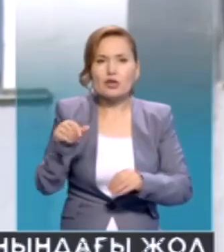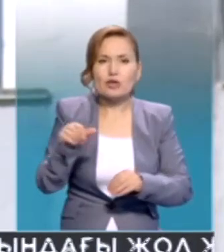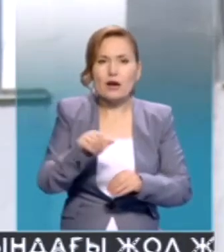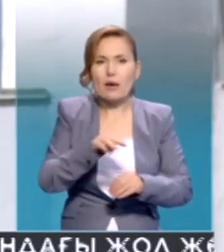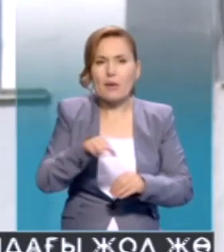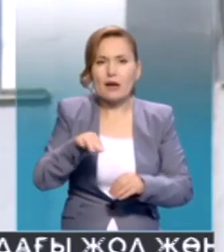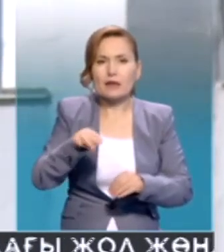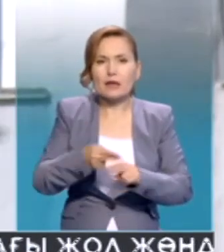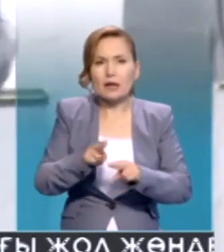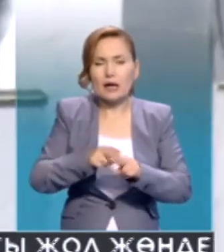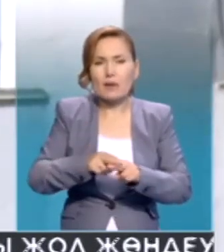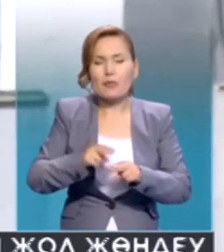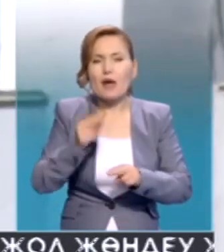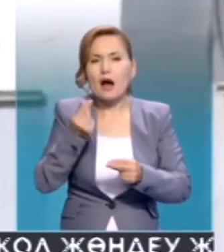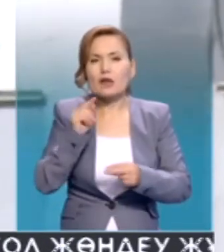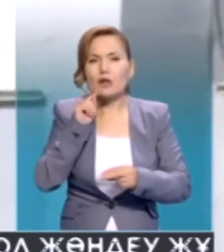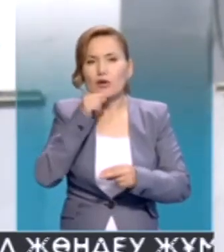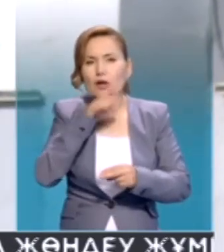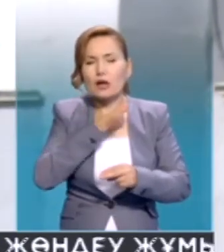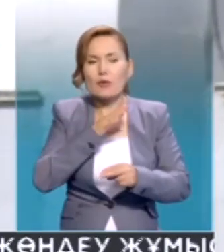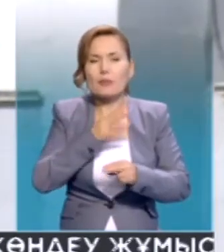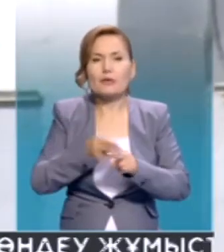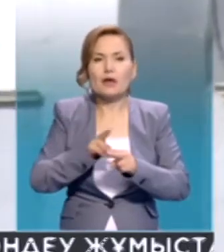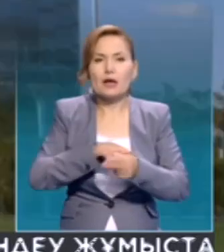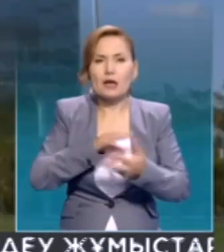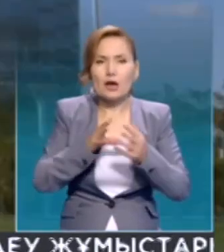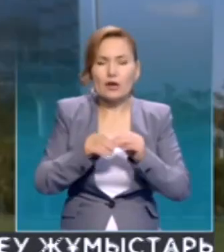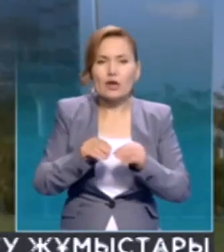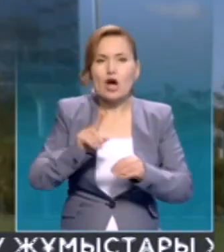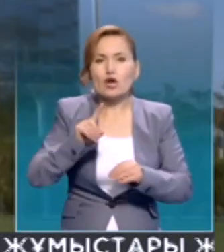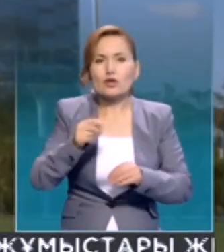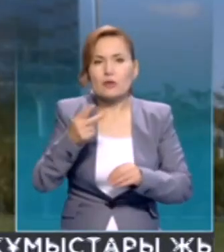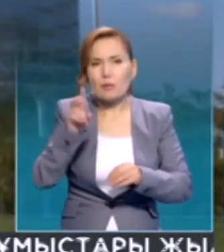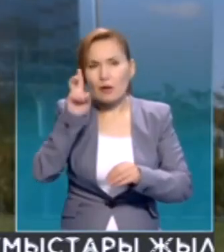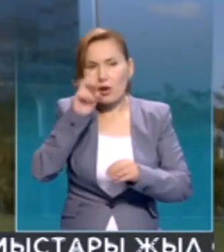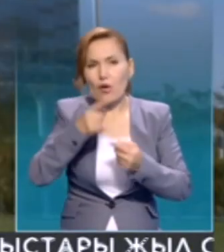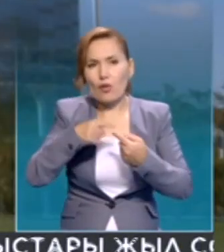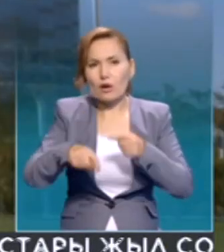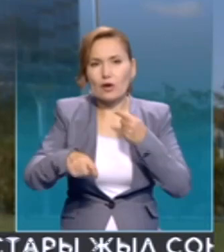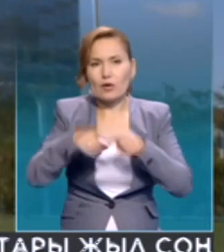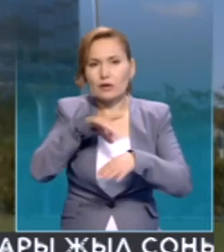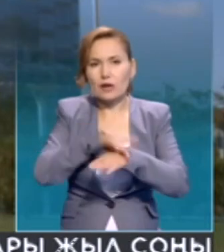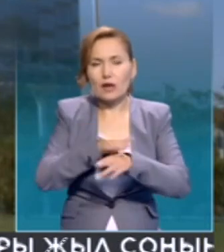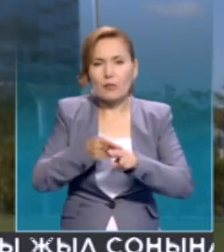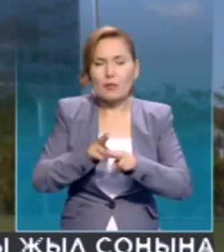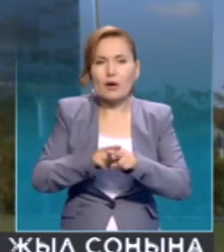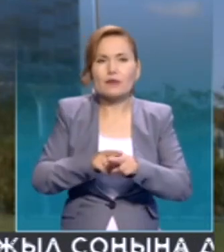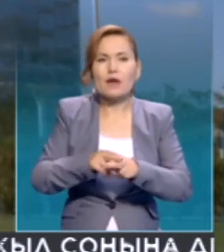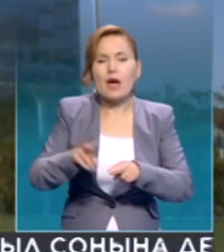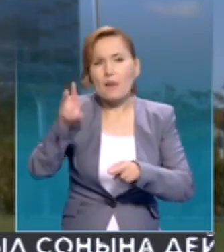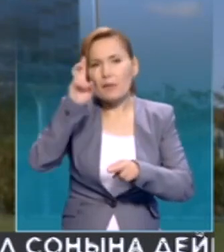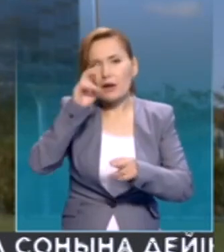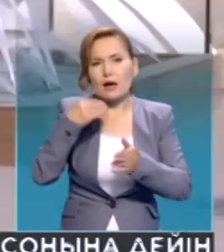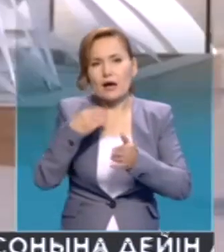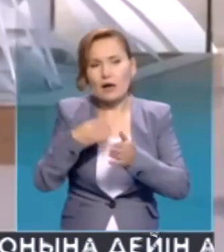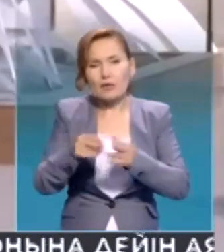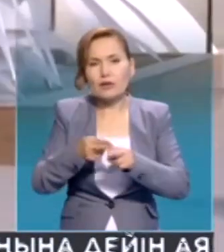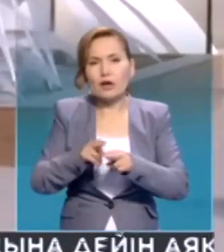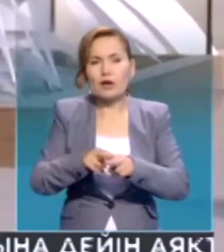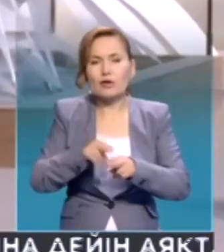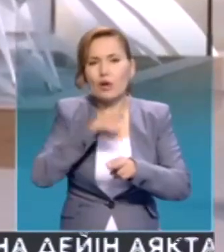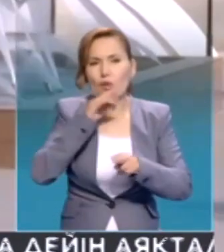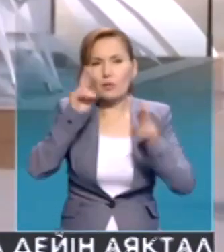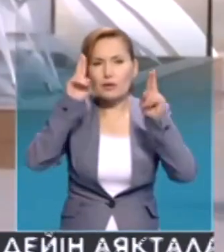миллиард теңгеден астам қаржы үнемделді. Жалған бағалау 103 мемлекеттік органда анықталды. Соңғы кезде мемлекеттік сатып алу саласындағы қылмыстық